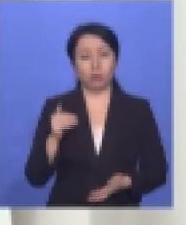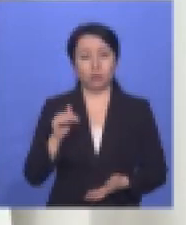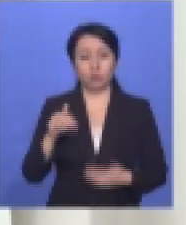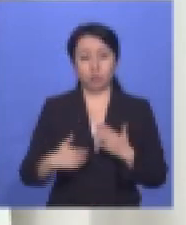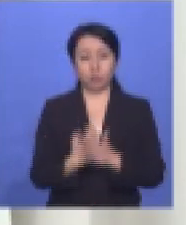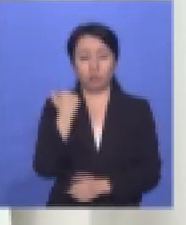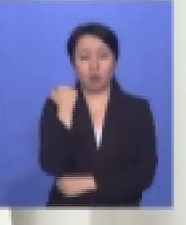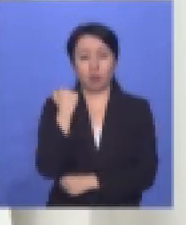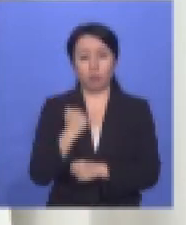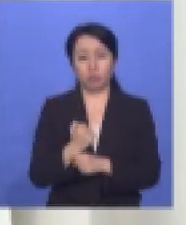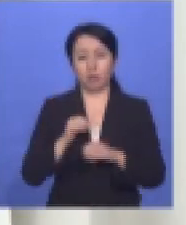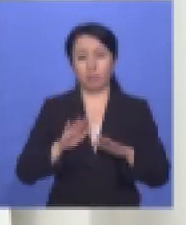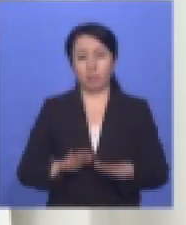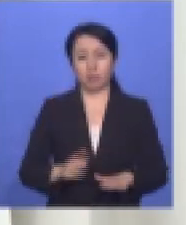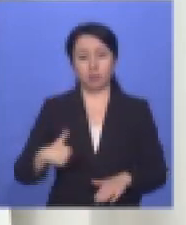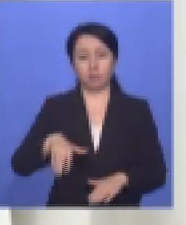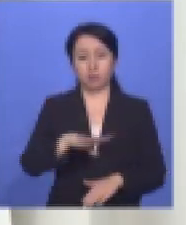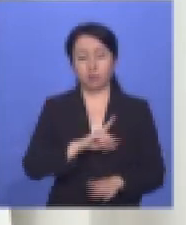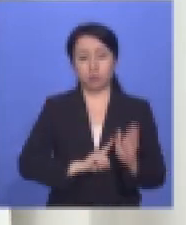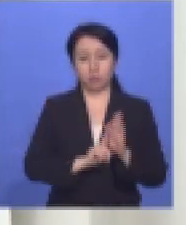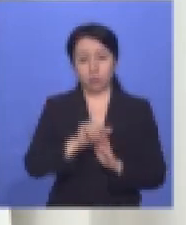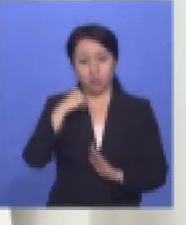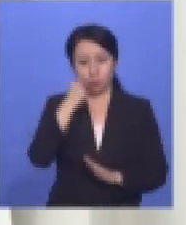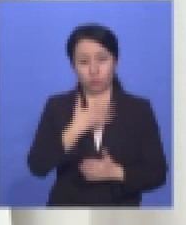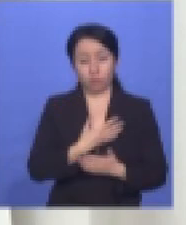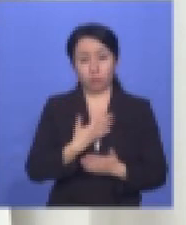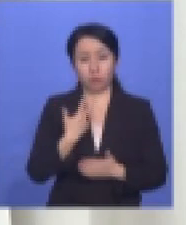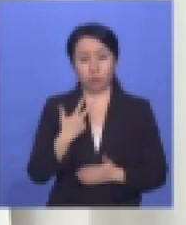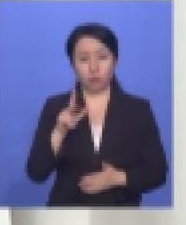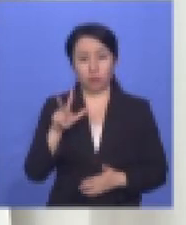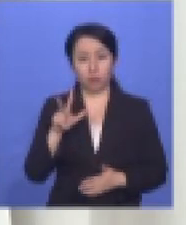новых рабочих мест. Всего с начала года трудоустроено